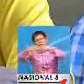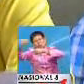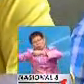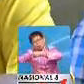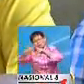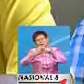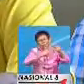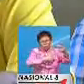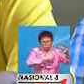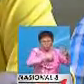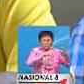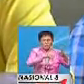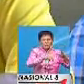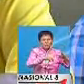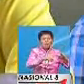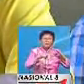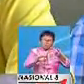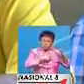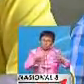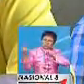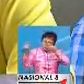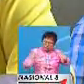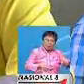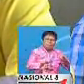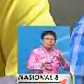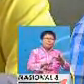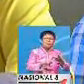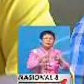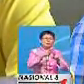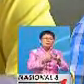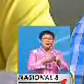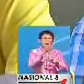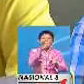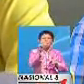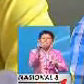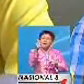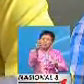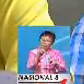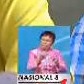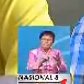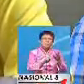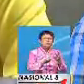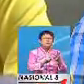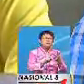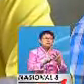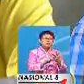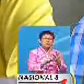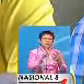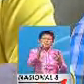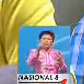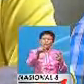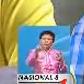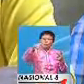insya-allah daripada Indonesia is coming down dan khususnya daripada Batam ya daripada Tanjung